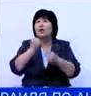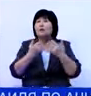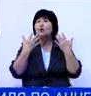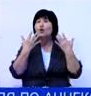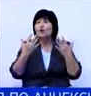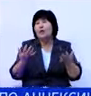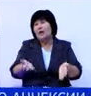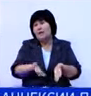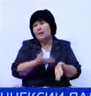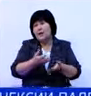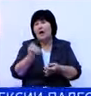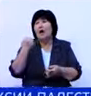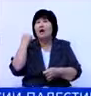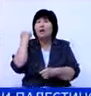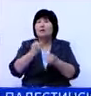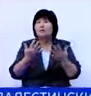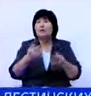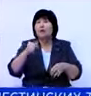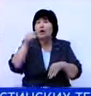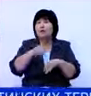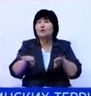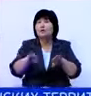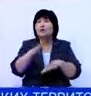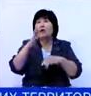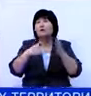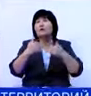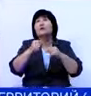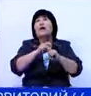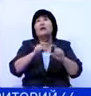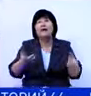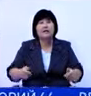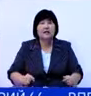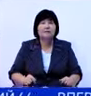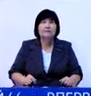Проблема нехватки рабочих рук остро ощущается на всех строящихся объектах.